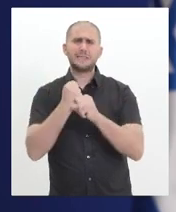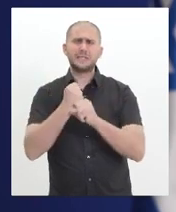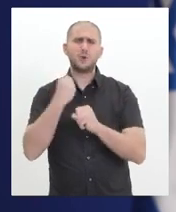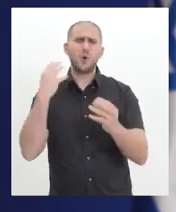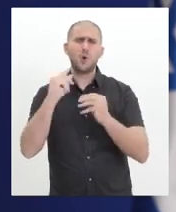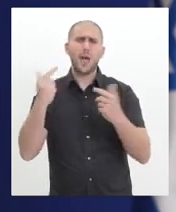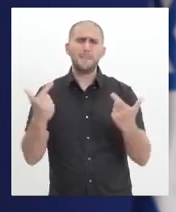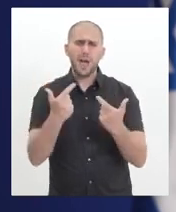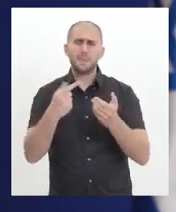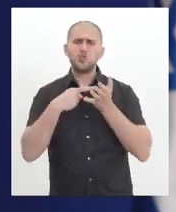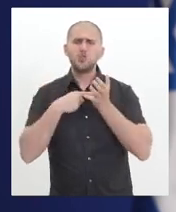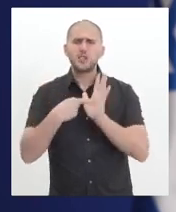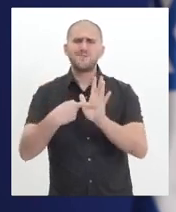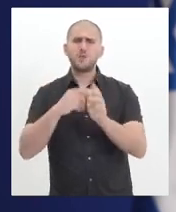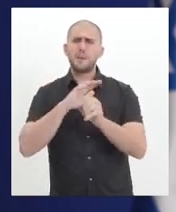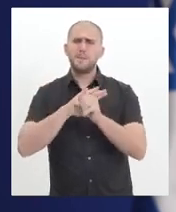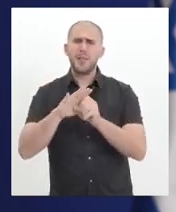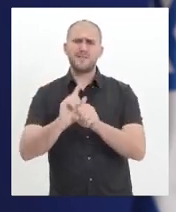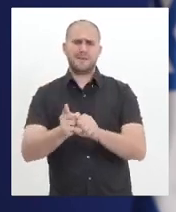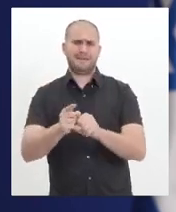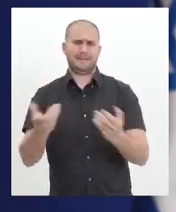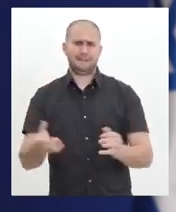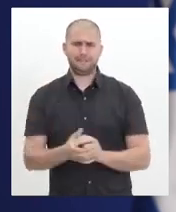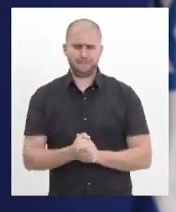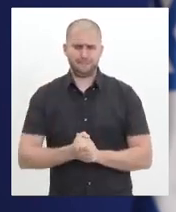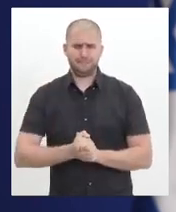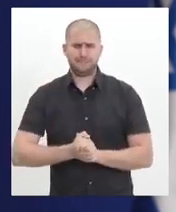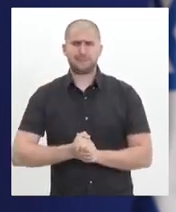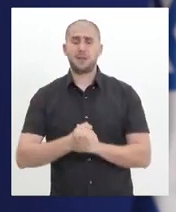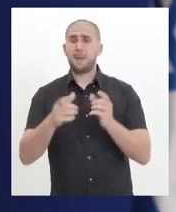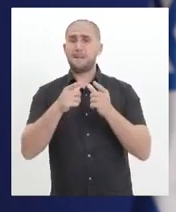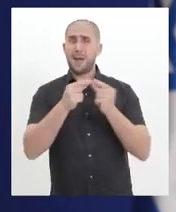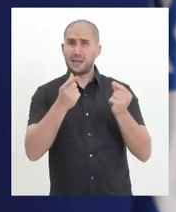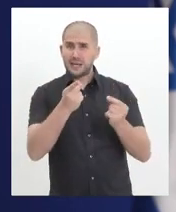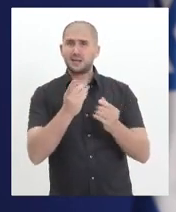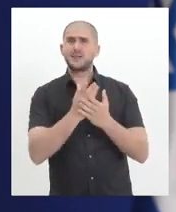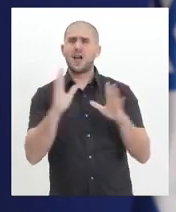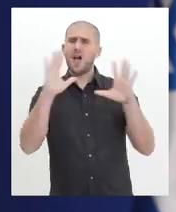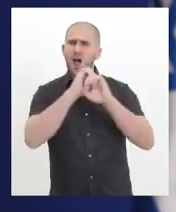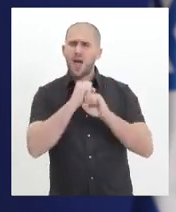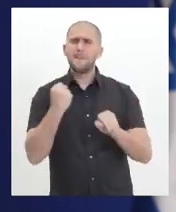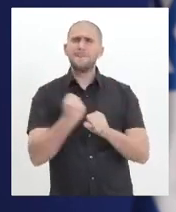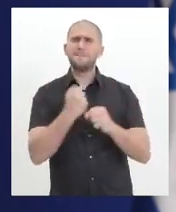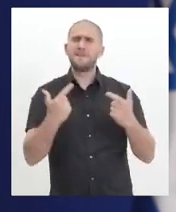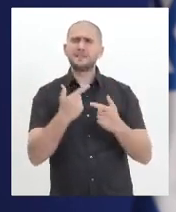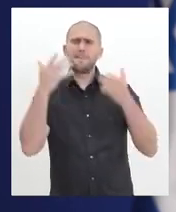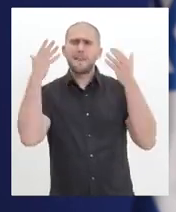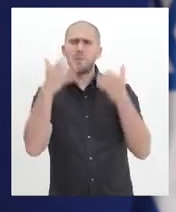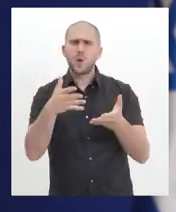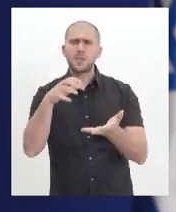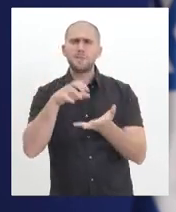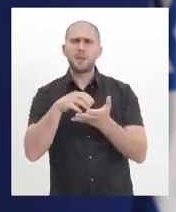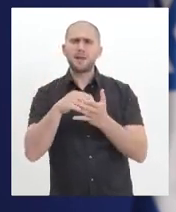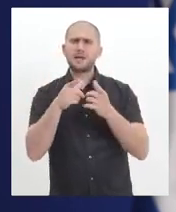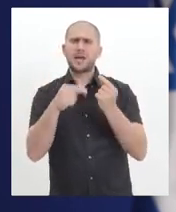המלחמה בשקיפות ובאופן מיידי בעזה יצאנו הלילה למבצע ממוקד במרכז